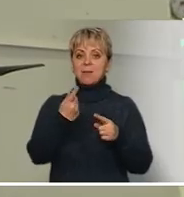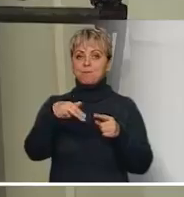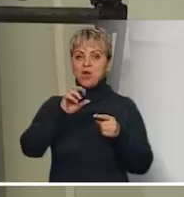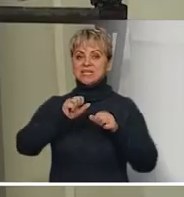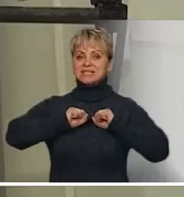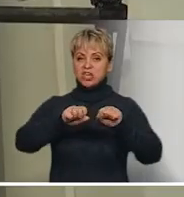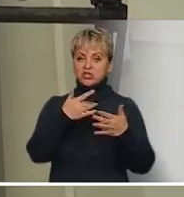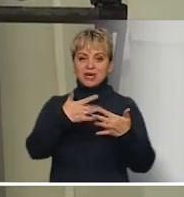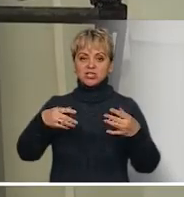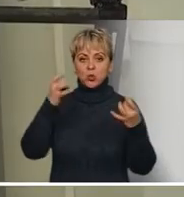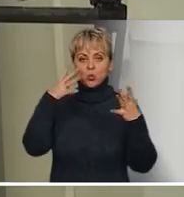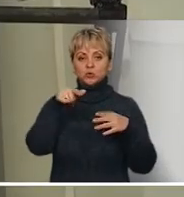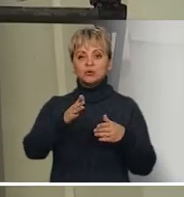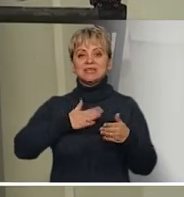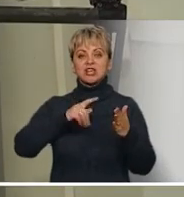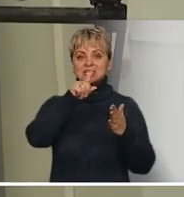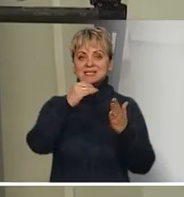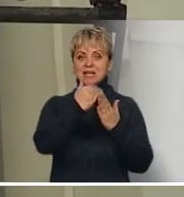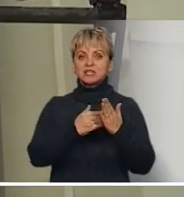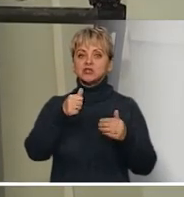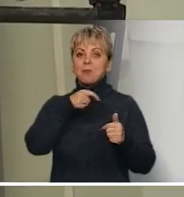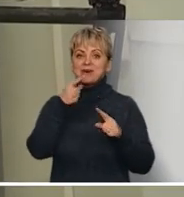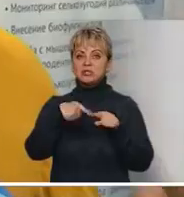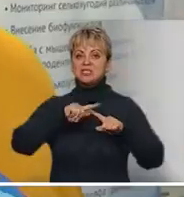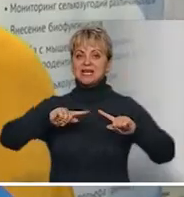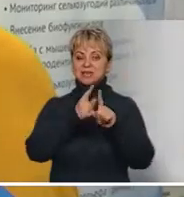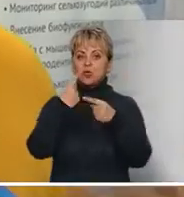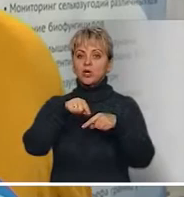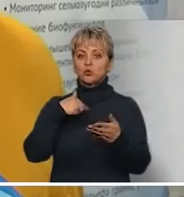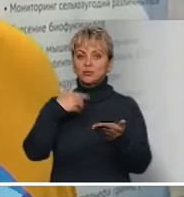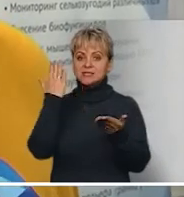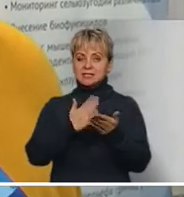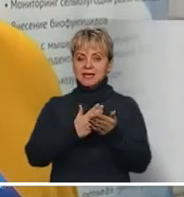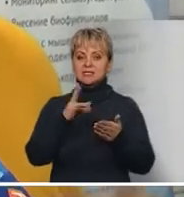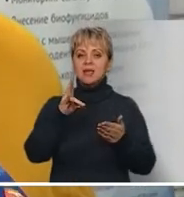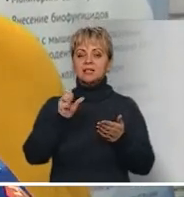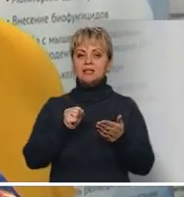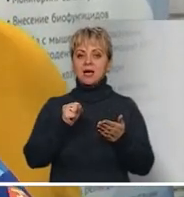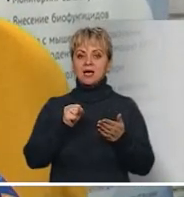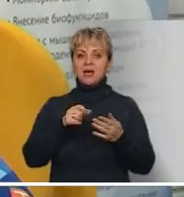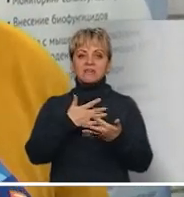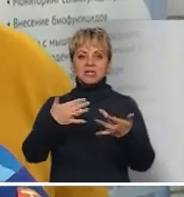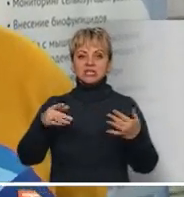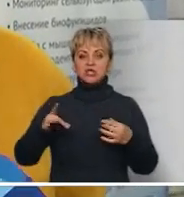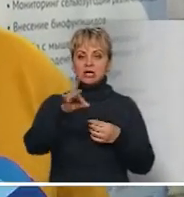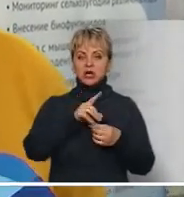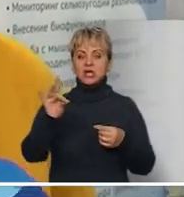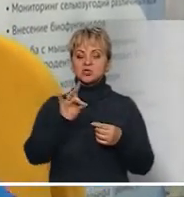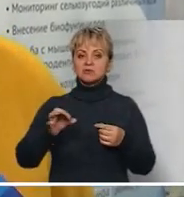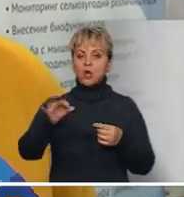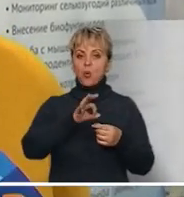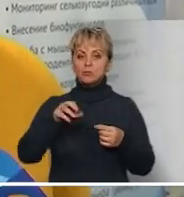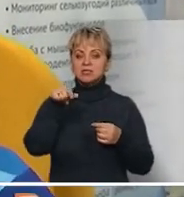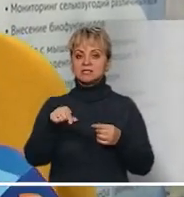для биологической защиты, различных культур. Наша задача, опять же, апробирование технологий, которые уже у нас есть в различных